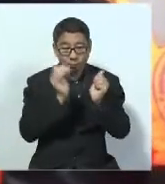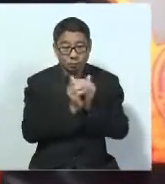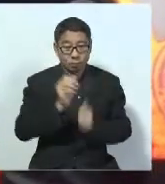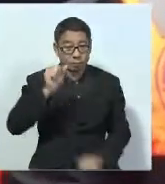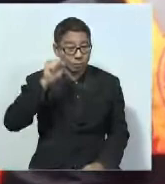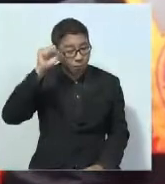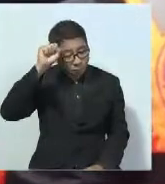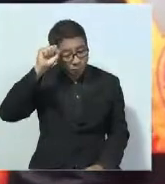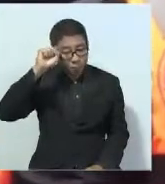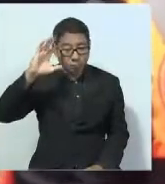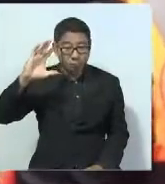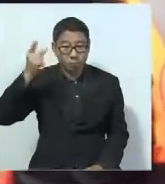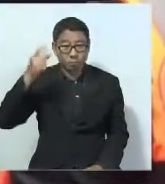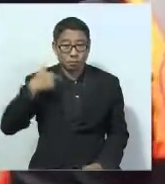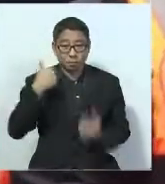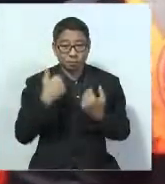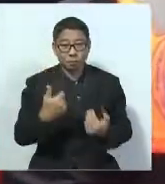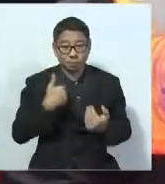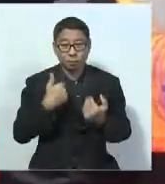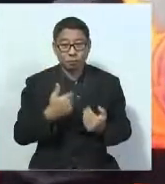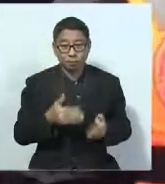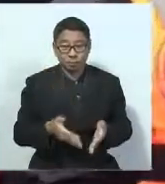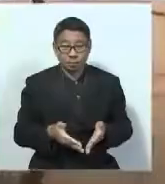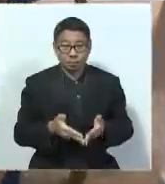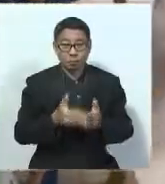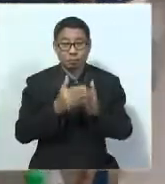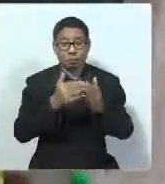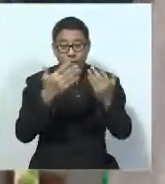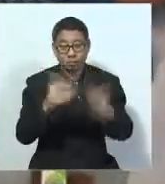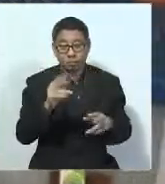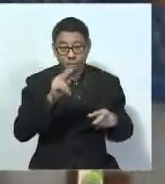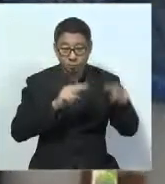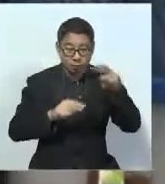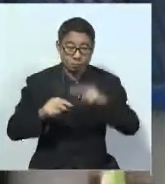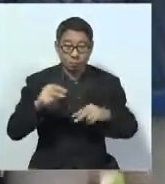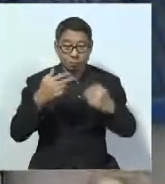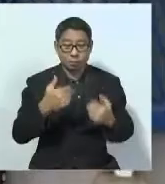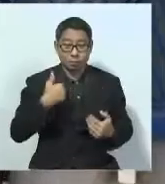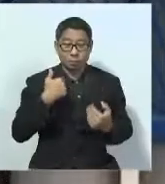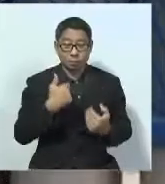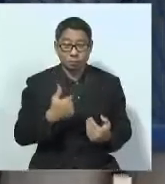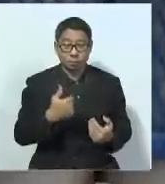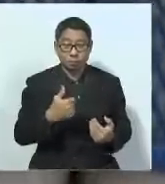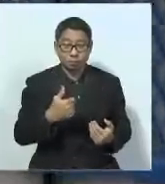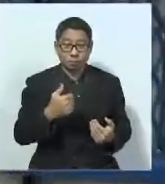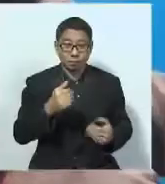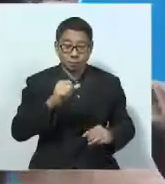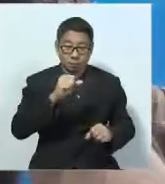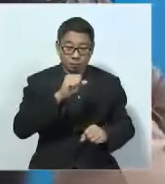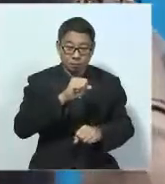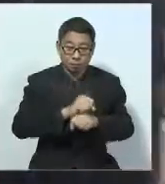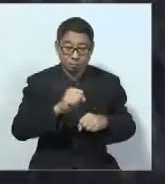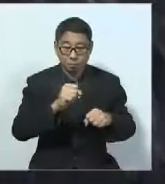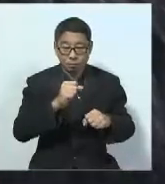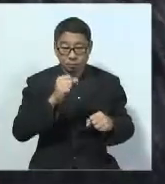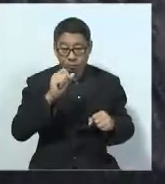รเชษฐ์หักพานก็บอกว่าหลังจากกู้เรือขึ้นมาแล้วจะมีการตรวจสอบทางวิศวกรรมของเรือนะครับว่ามีการก่อสร้